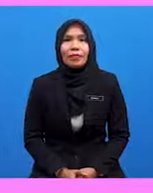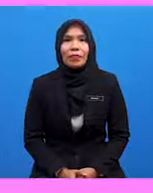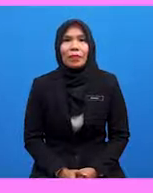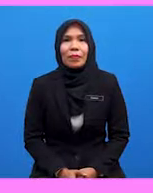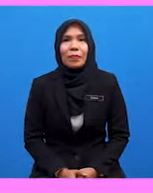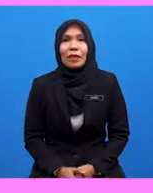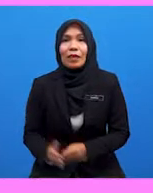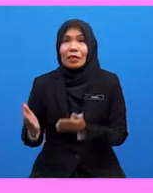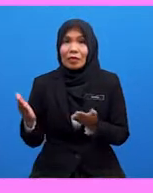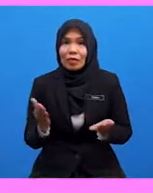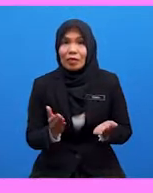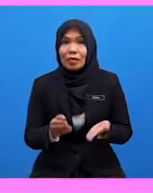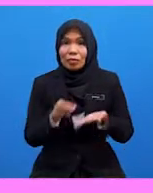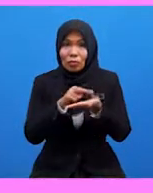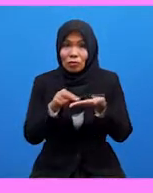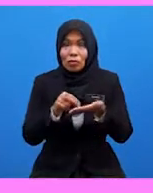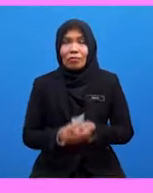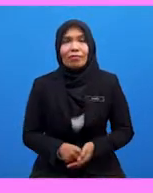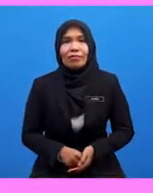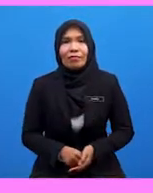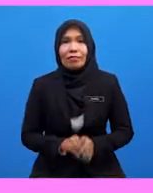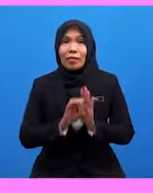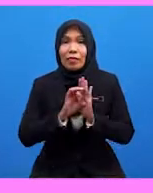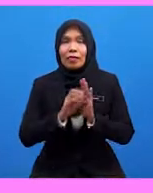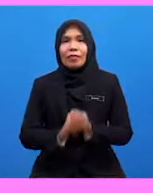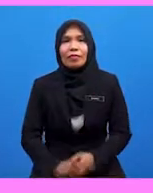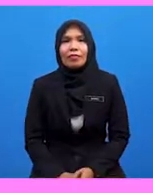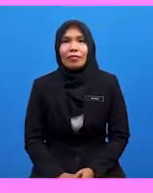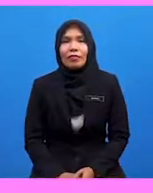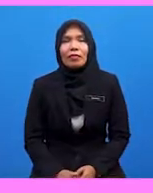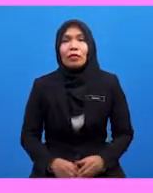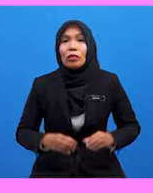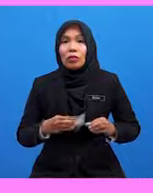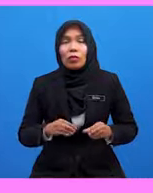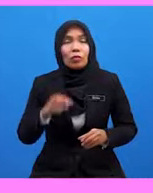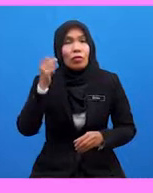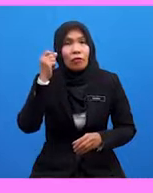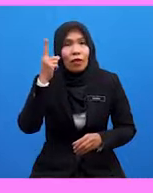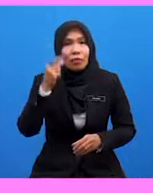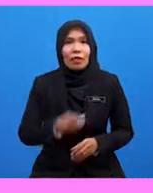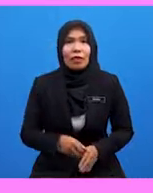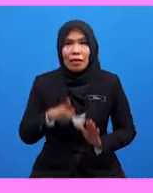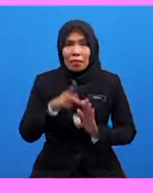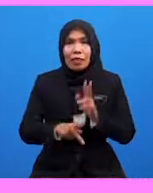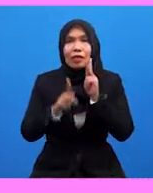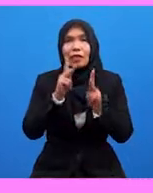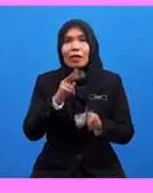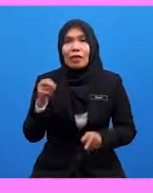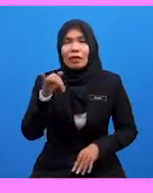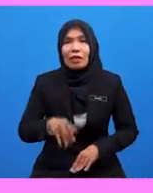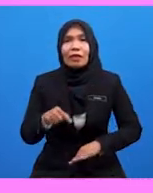Sila rujuk paparan gambar pada skrin. Cuba fahamkan perkataan yang digunakan dalam gambar